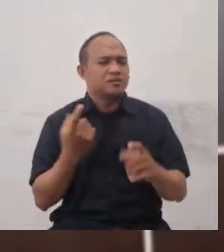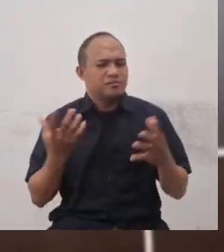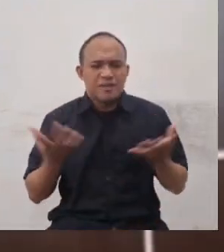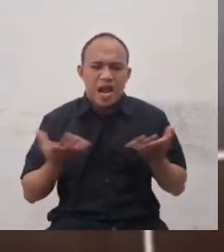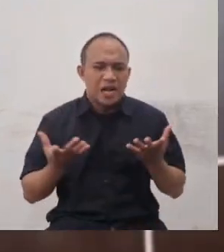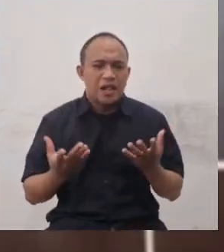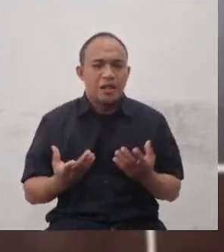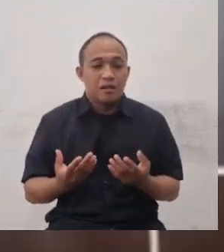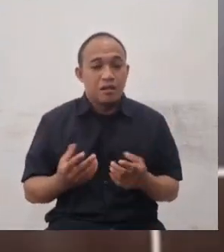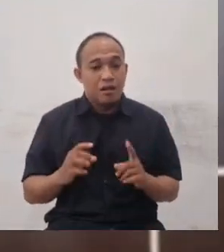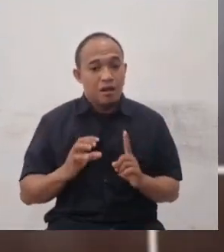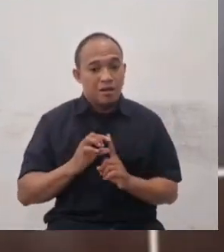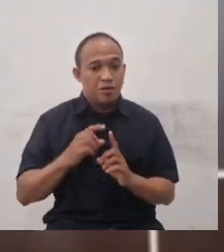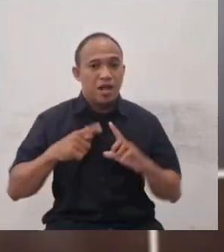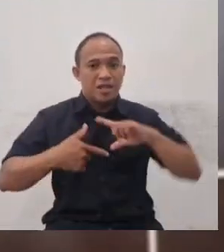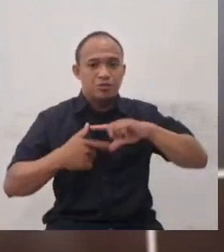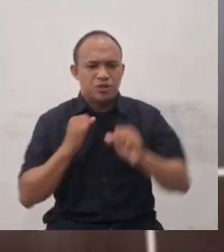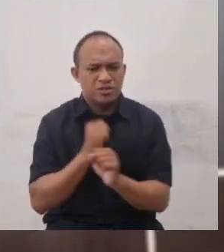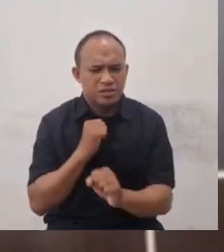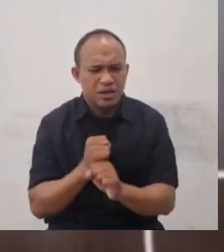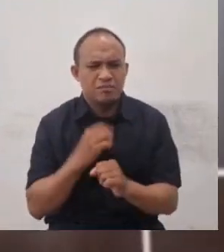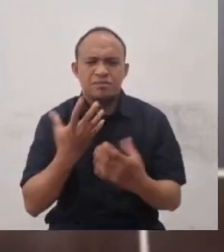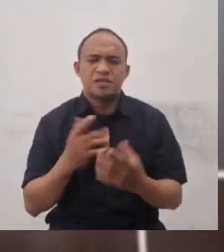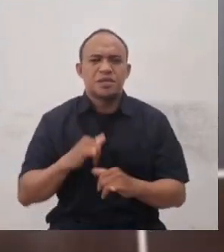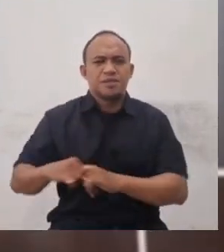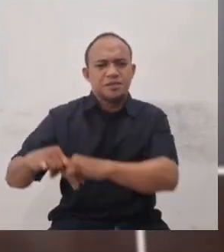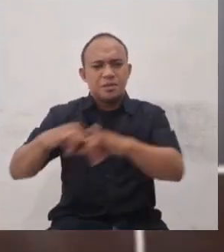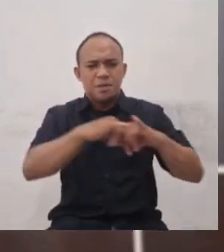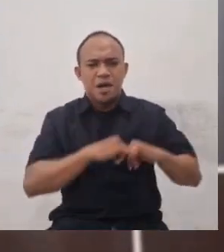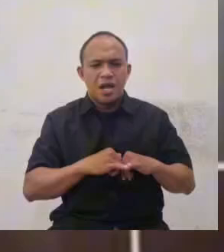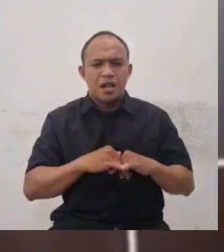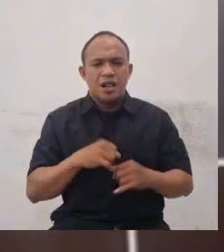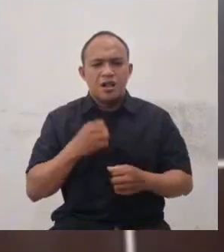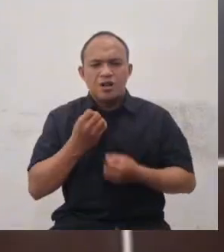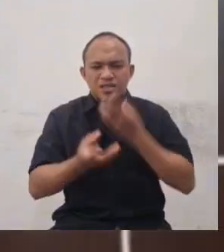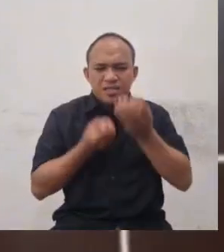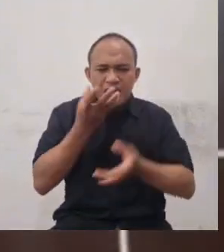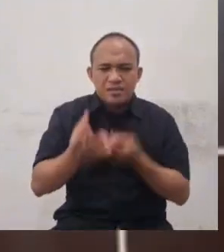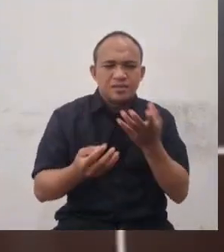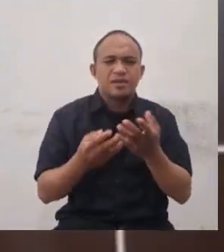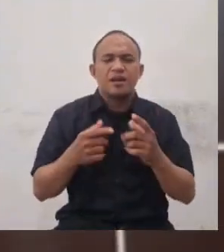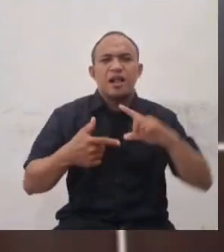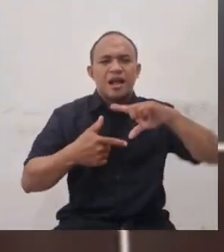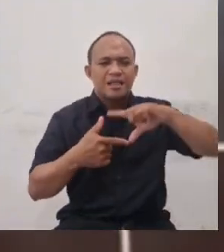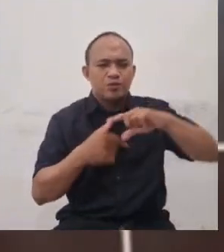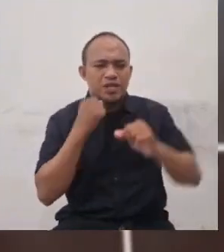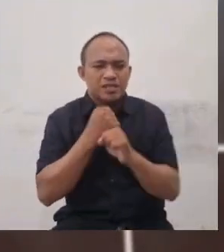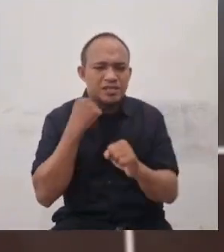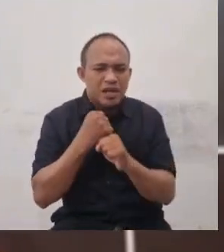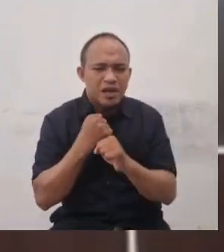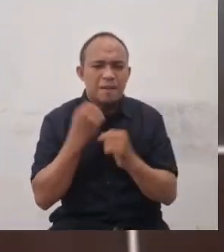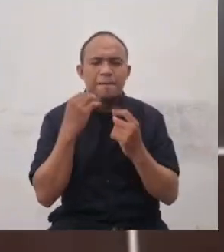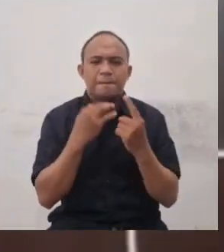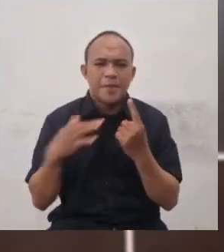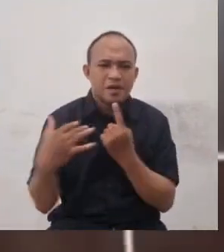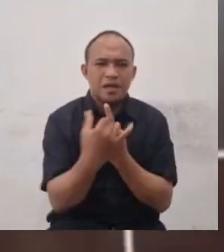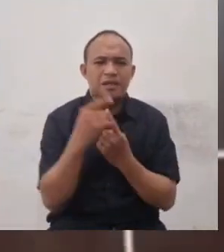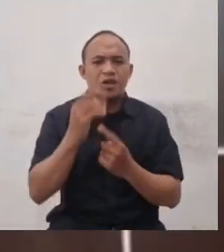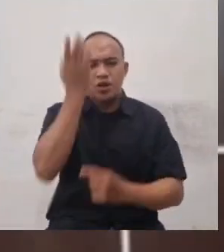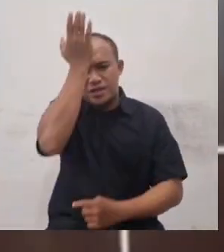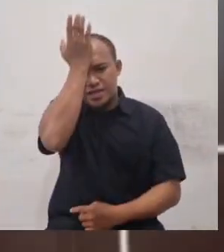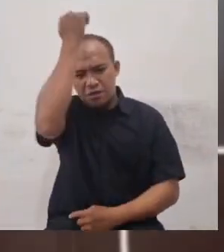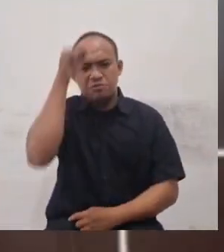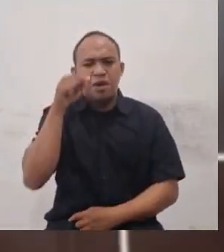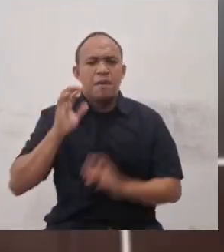PMO Kartu Prakerja hadir di sini untuk bisa bersama-sama mensosialisasikan Kartu Prakerja ini supaya masyarakat Gorontalo